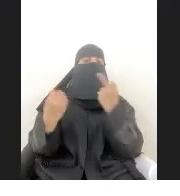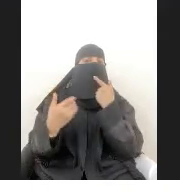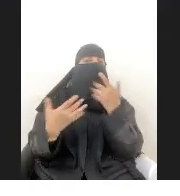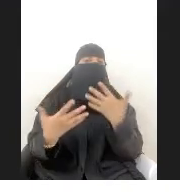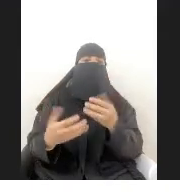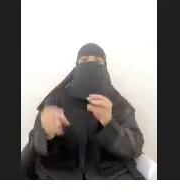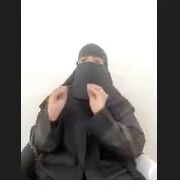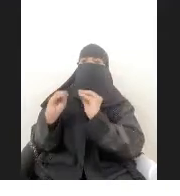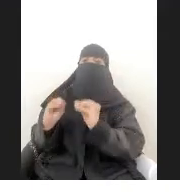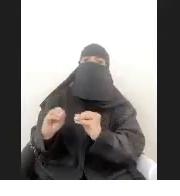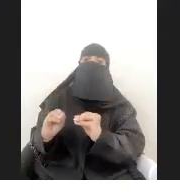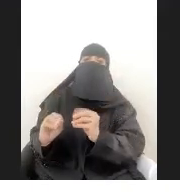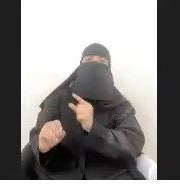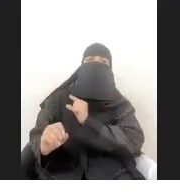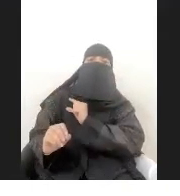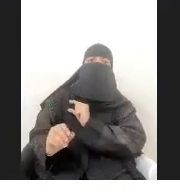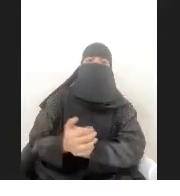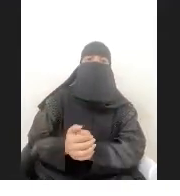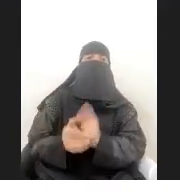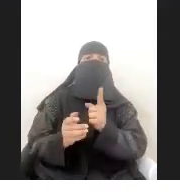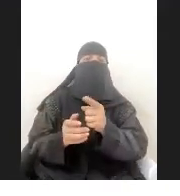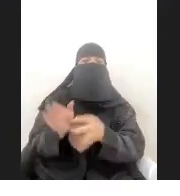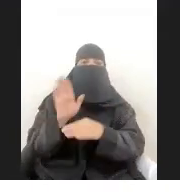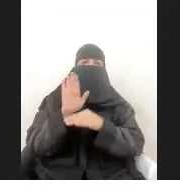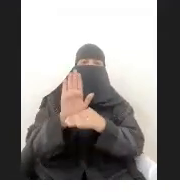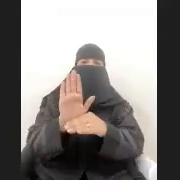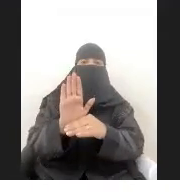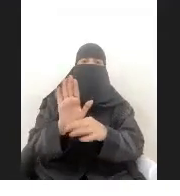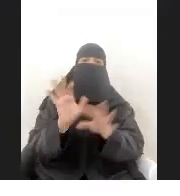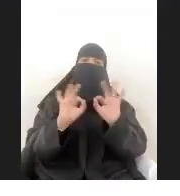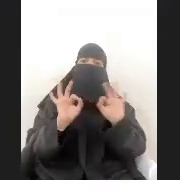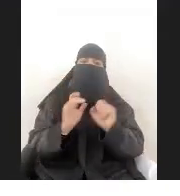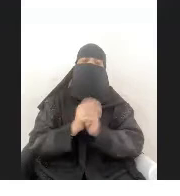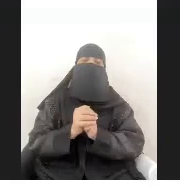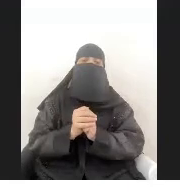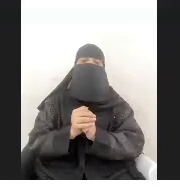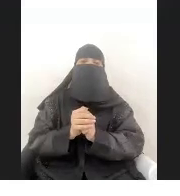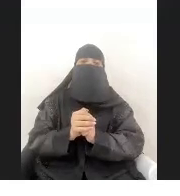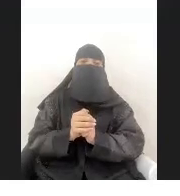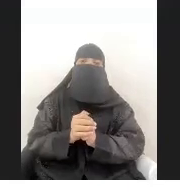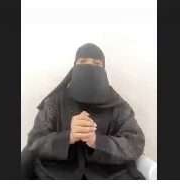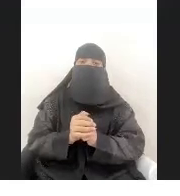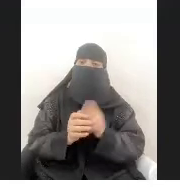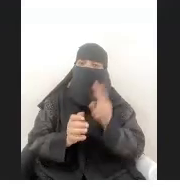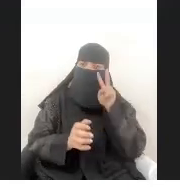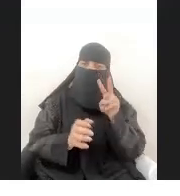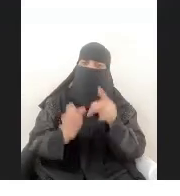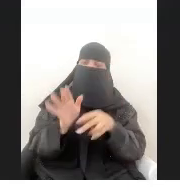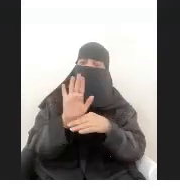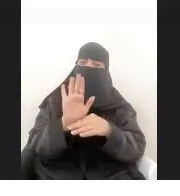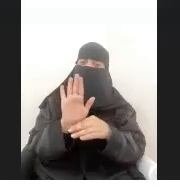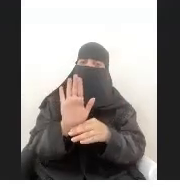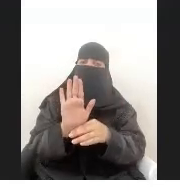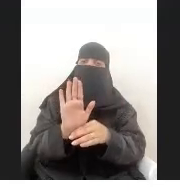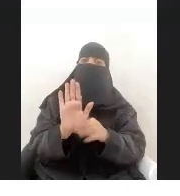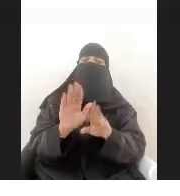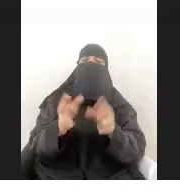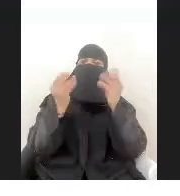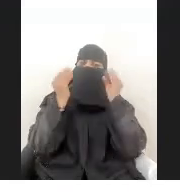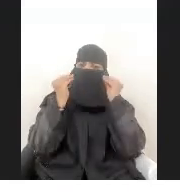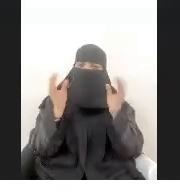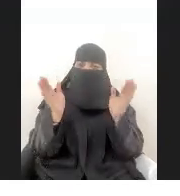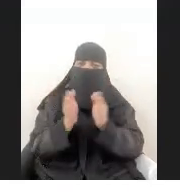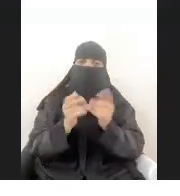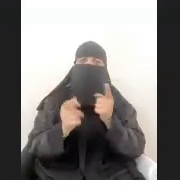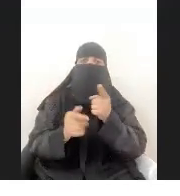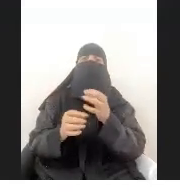تقريبا نماذج يعني صممت وحدات، هذه مجموعة من الوحدات بالتعلم المصغر. هنا أفضل